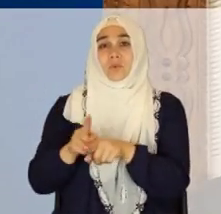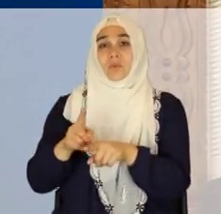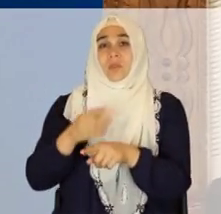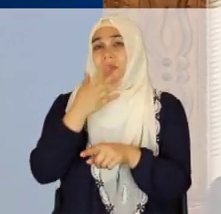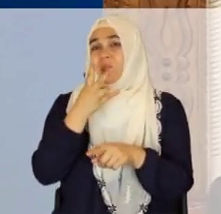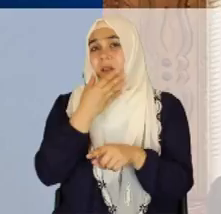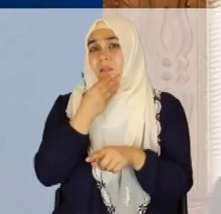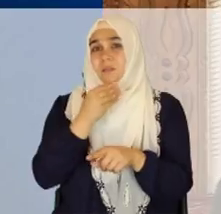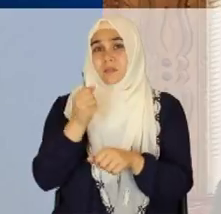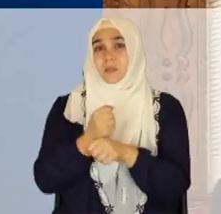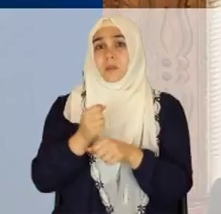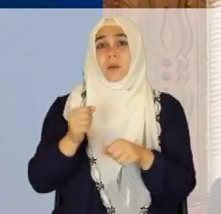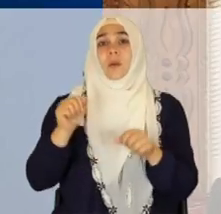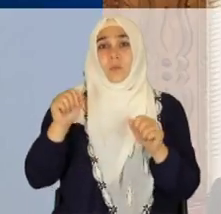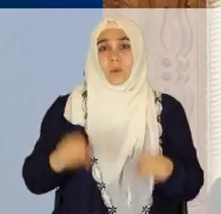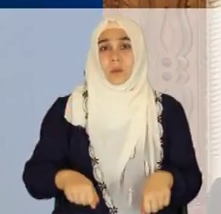Beodoblik qilgan bo'ladi.